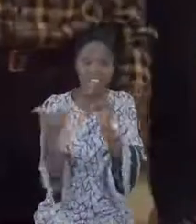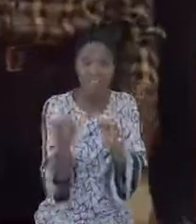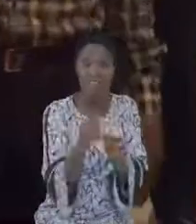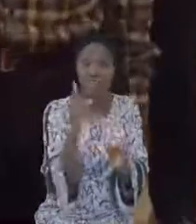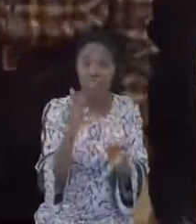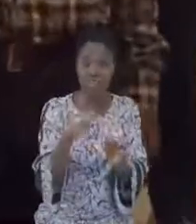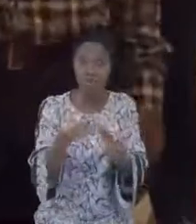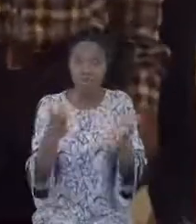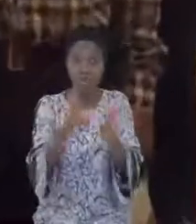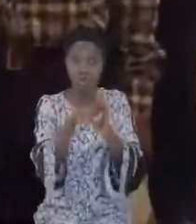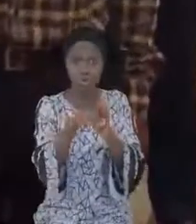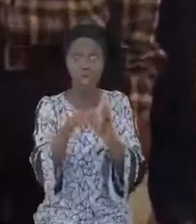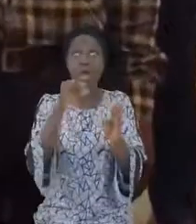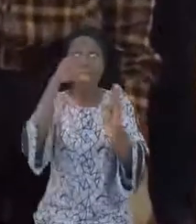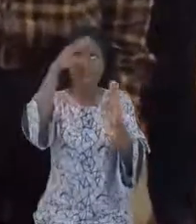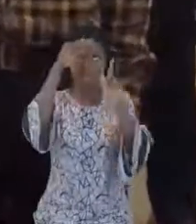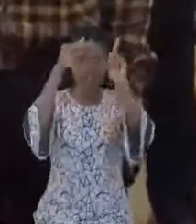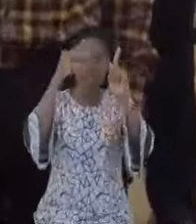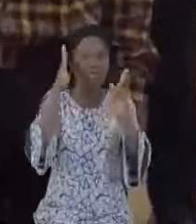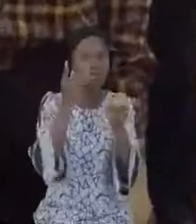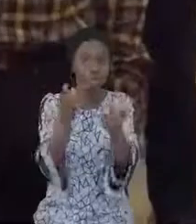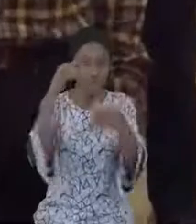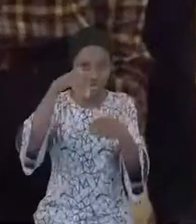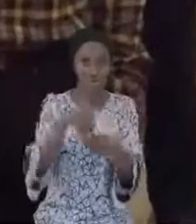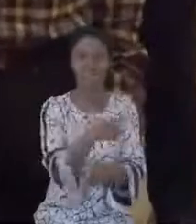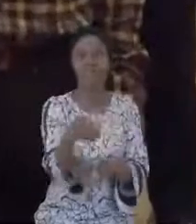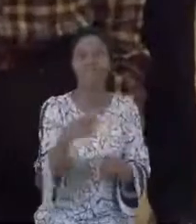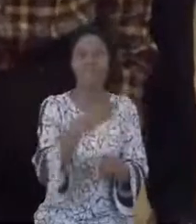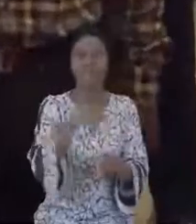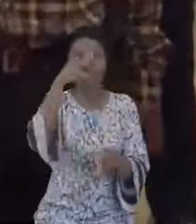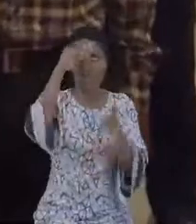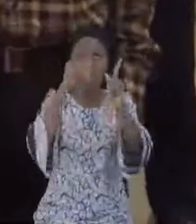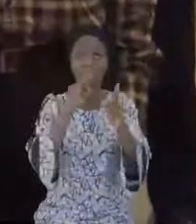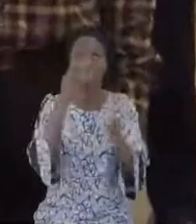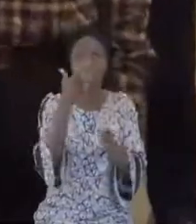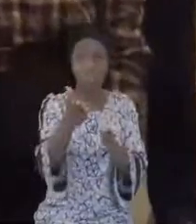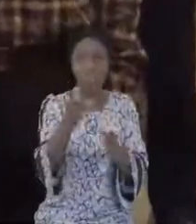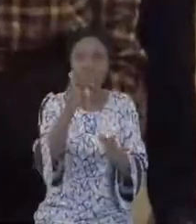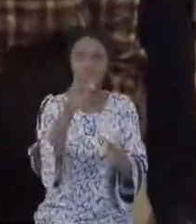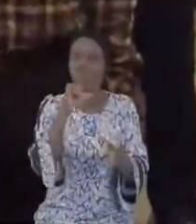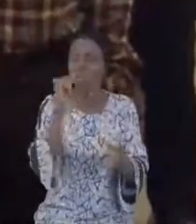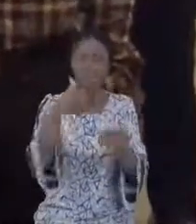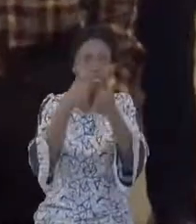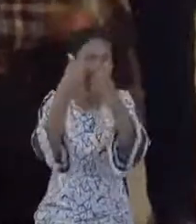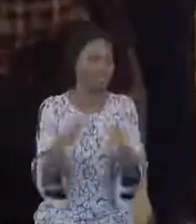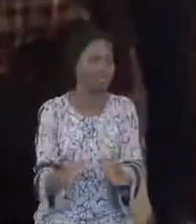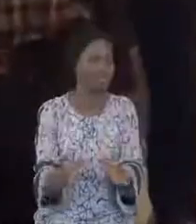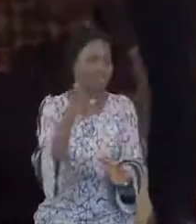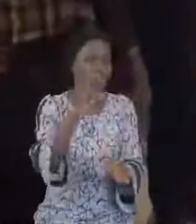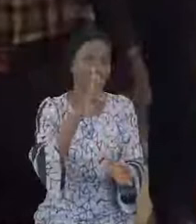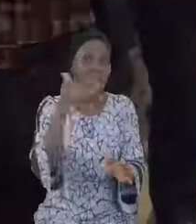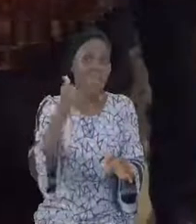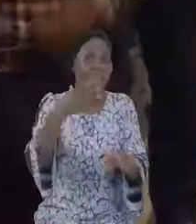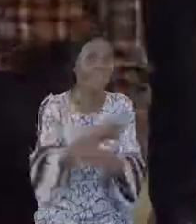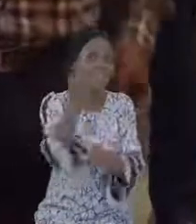Le Seigneur est là. Parce qu'il est là. Tu n'es plus un perdant, tu es un gagnant. Tu n'es